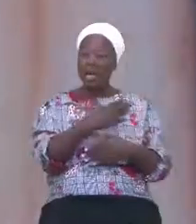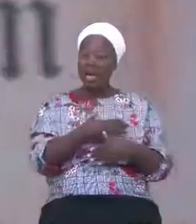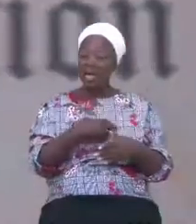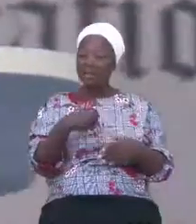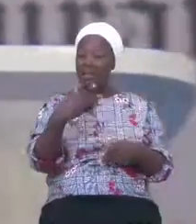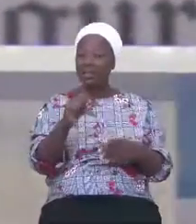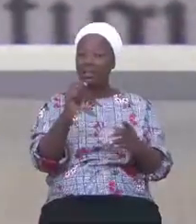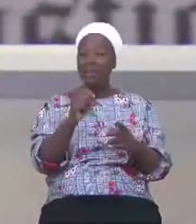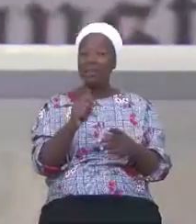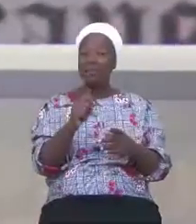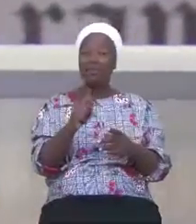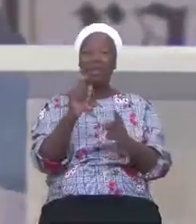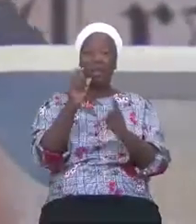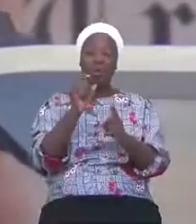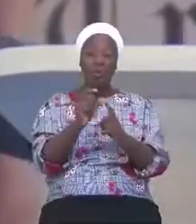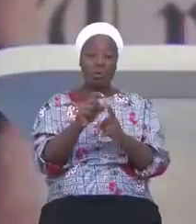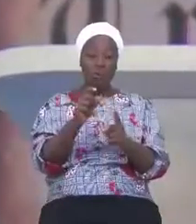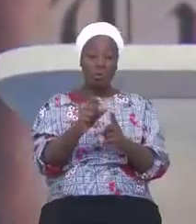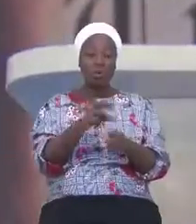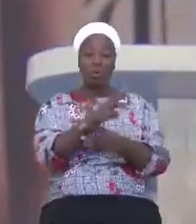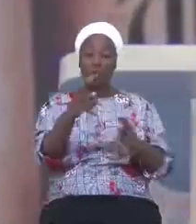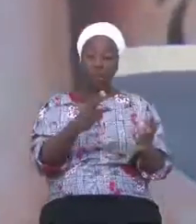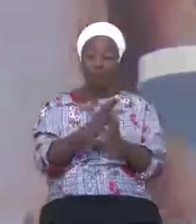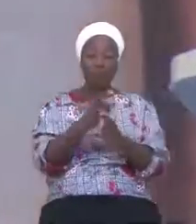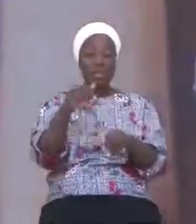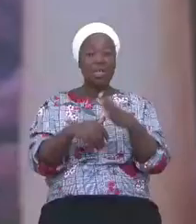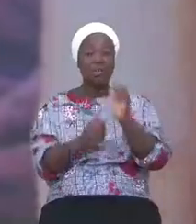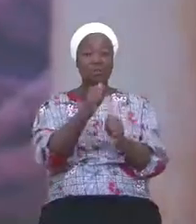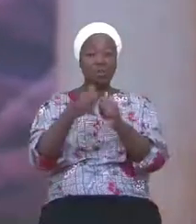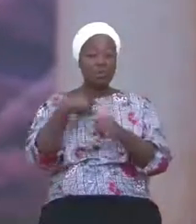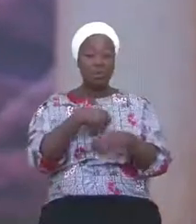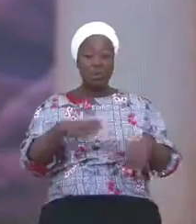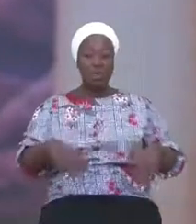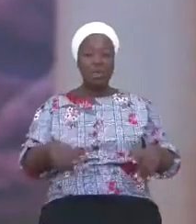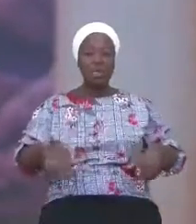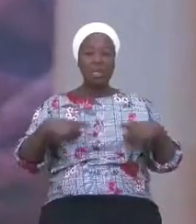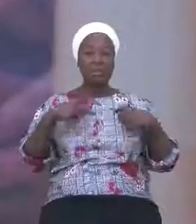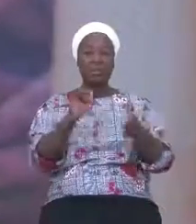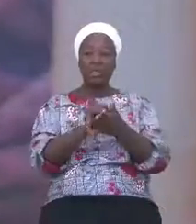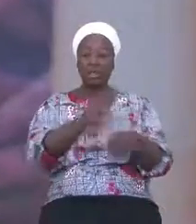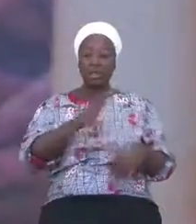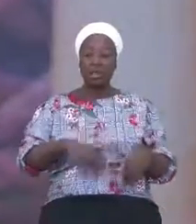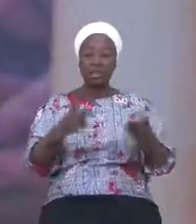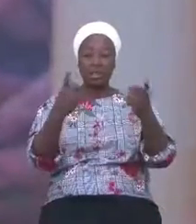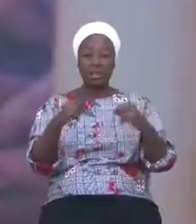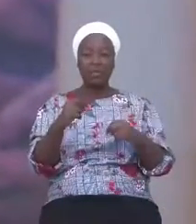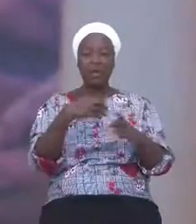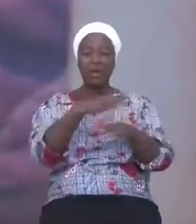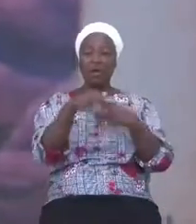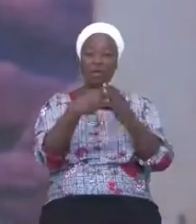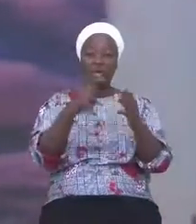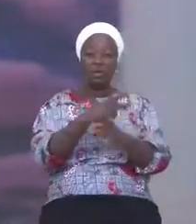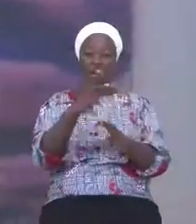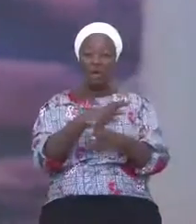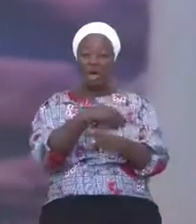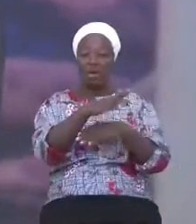Et le monde dans lequel nous vivons, dans lequel Christ était venu, tout le monde et